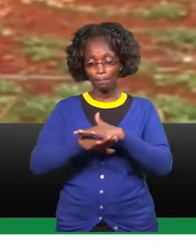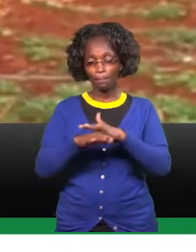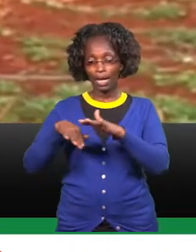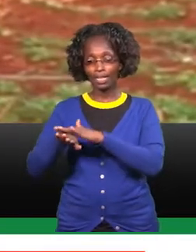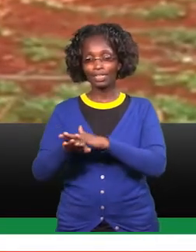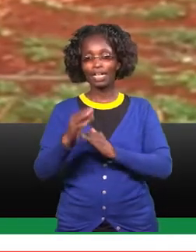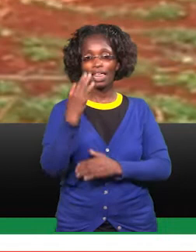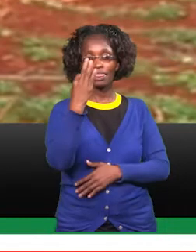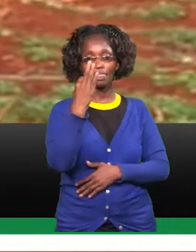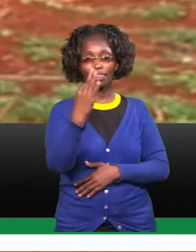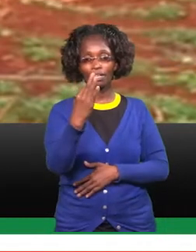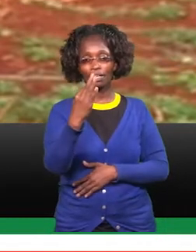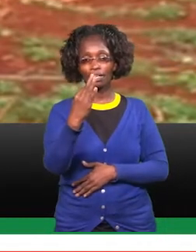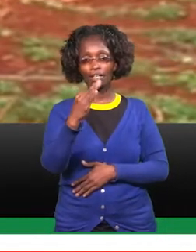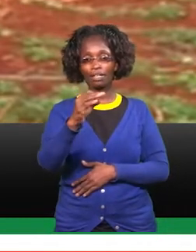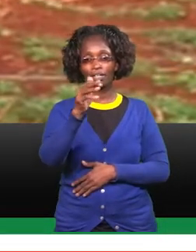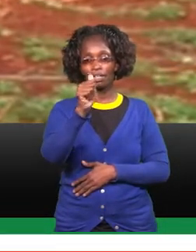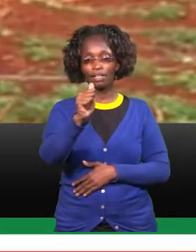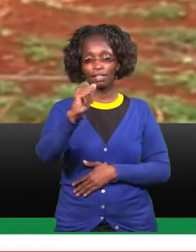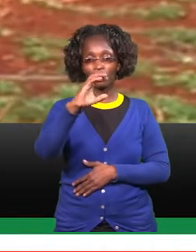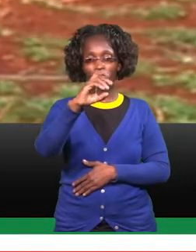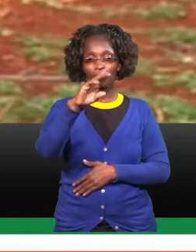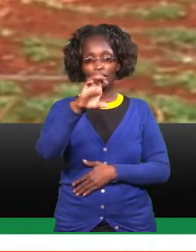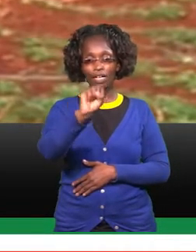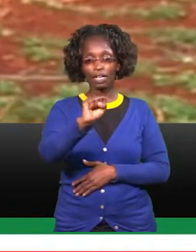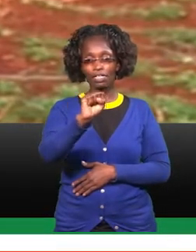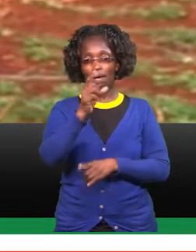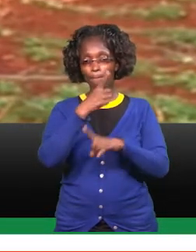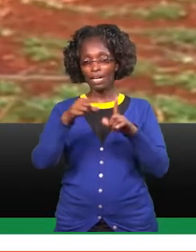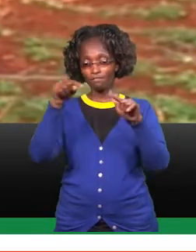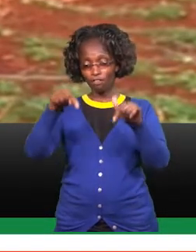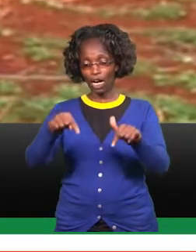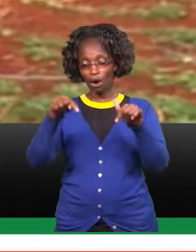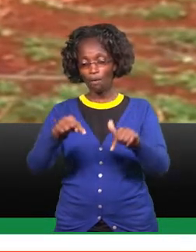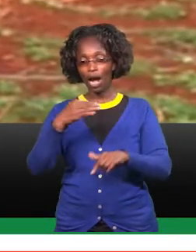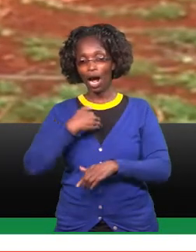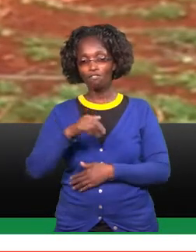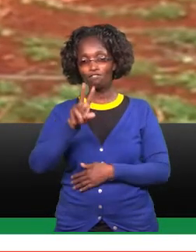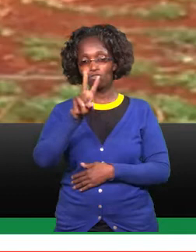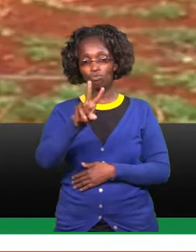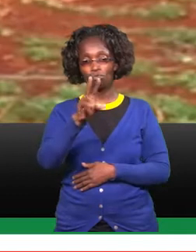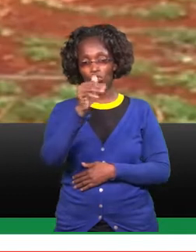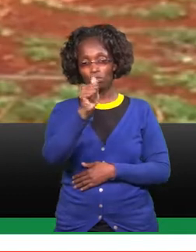Manake kuna hii tunaita ndono njiwa. Njiwa kwa sasa niko na eka mbili.